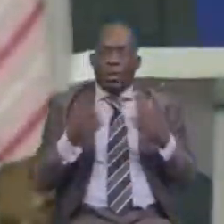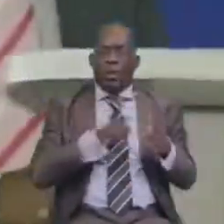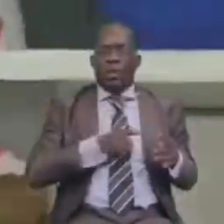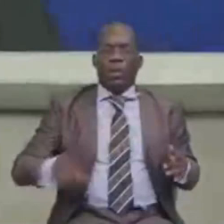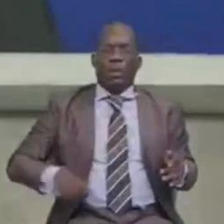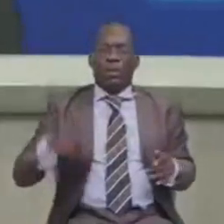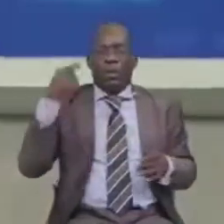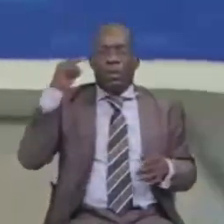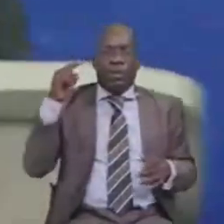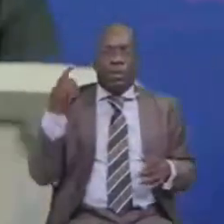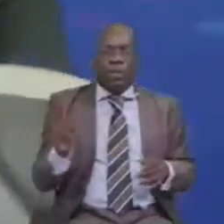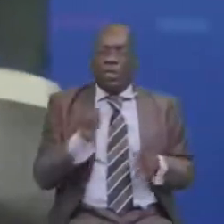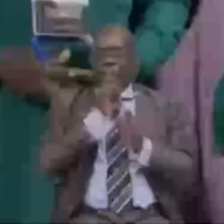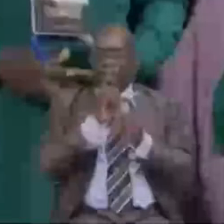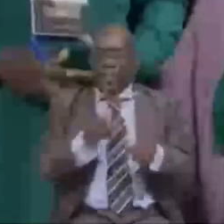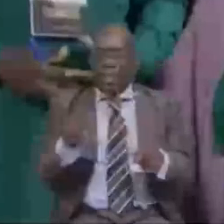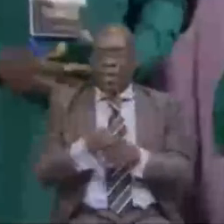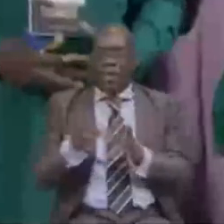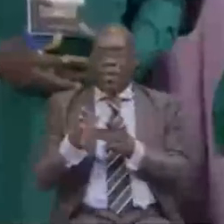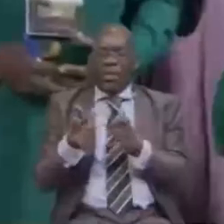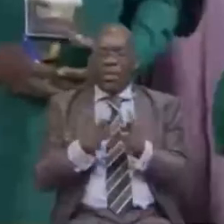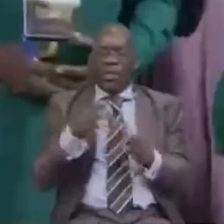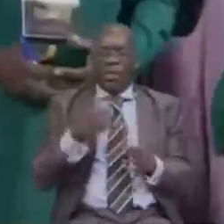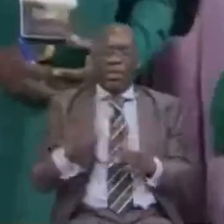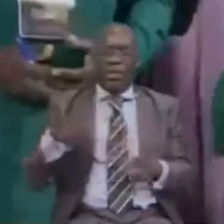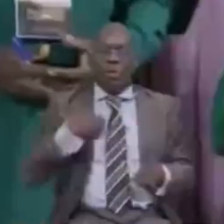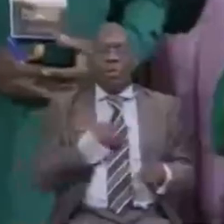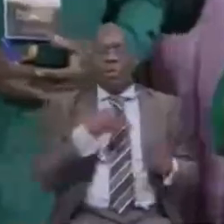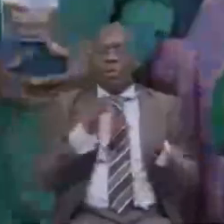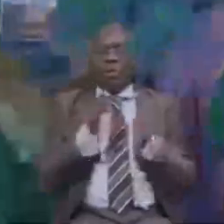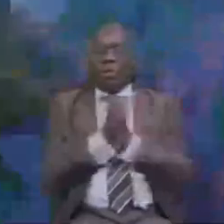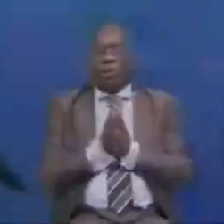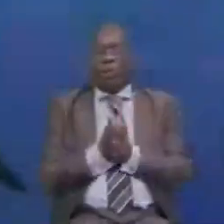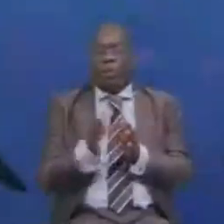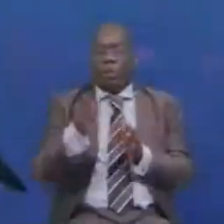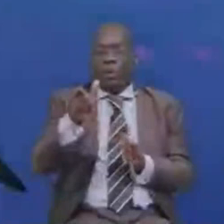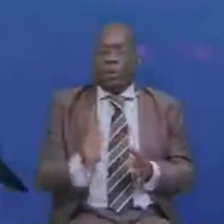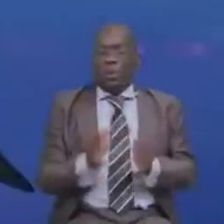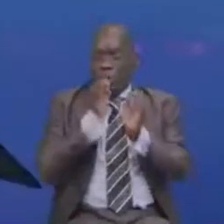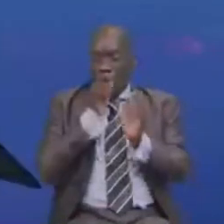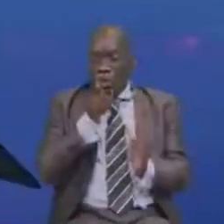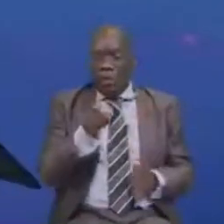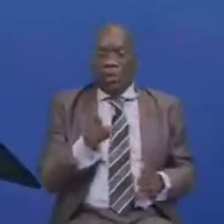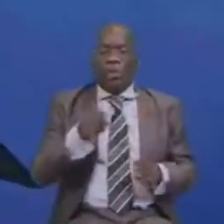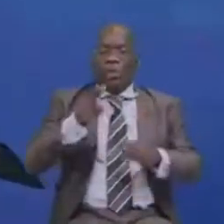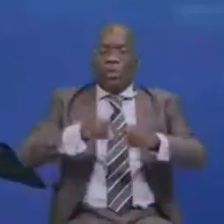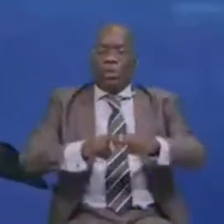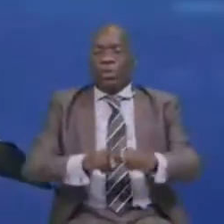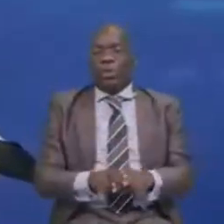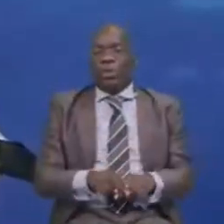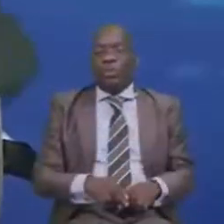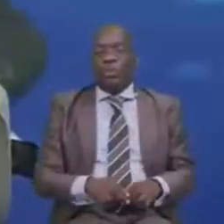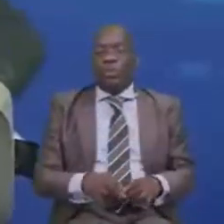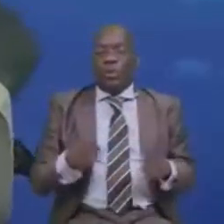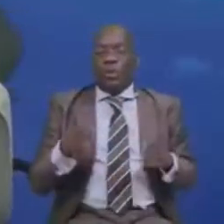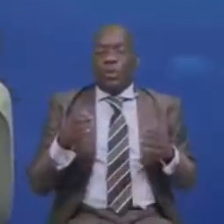de Jésus, nous prions. Que Dieu vous bénisse pour vous asseoir dans les bénitions du Seigneur. Aujourd'hui,